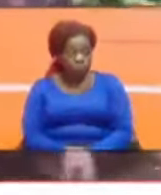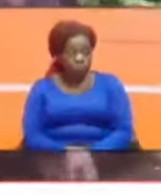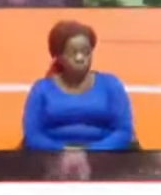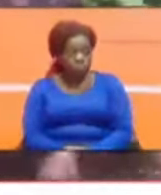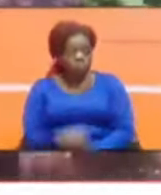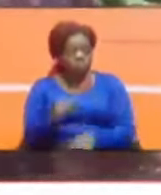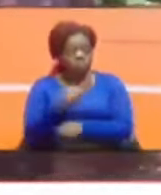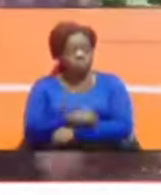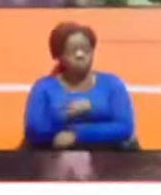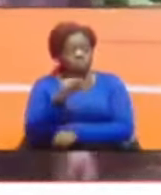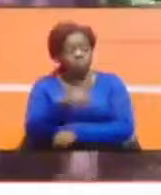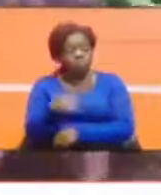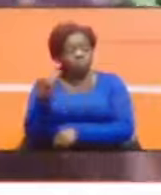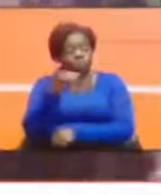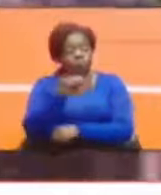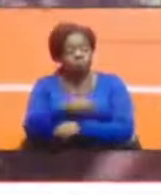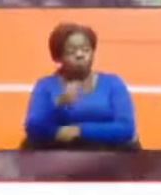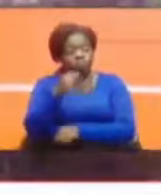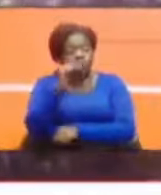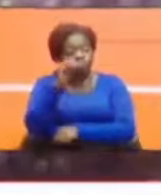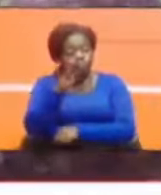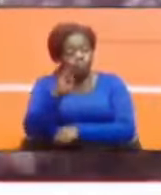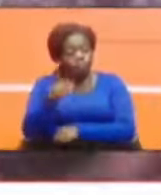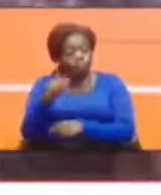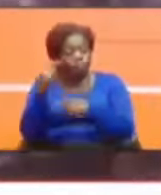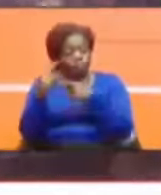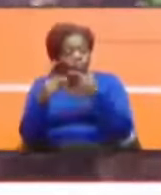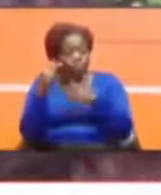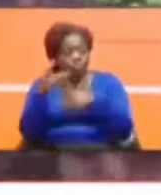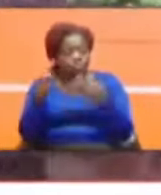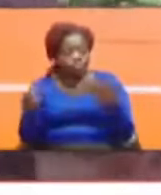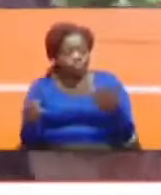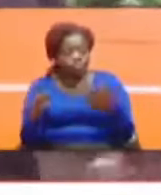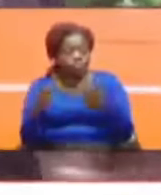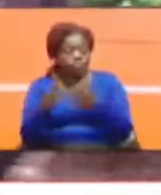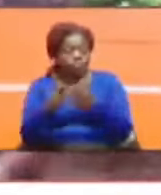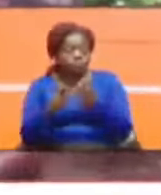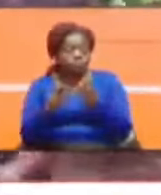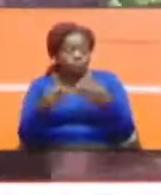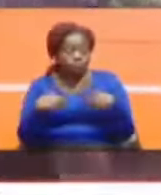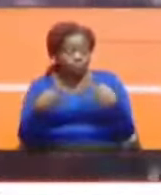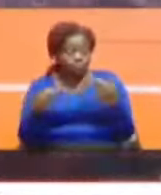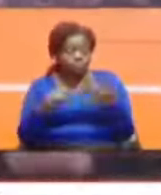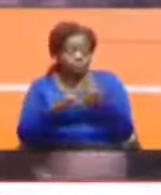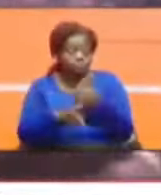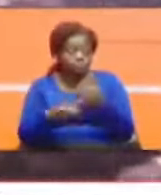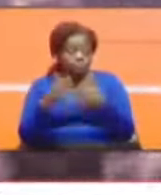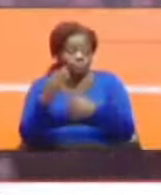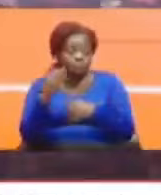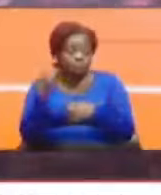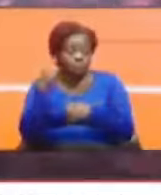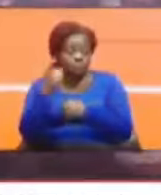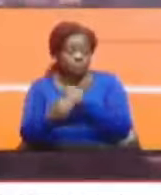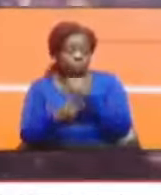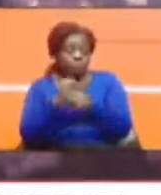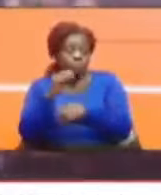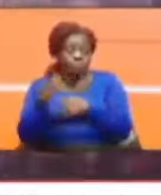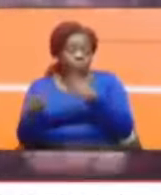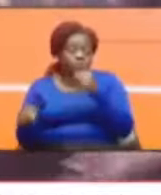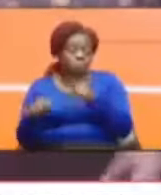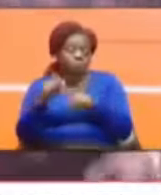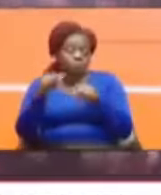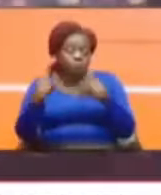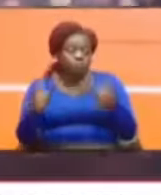Ku ssomero lya Maranatha High School e Gaba bakyajaganya oluvannyuma lw'ebyava mu bigezo bya siniya ey'okuna omwaka oguwedde okudda nga babiyitidde